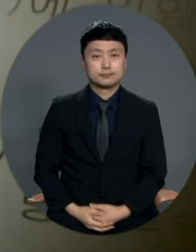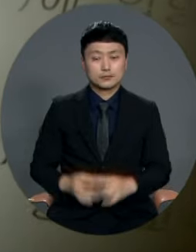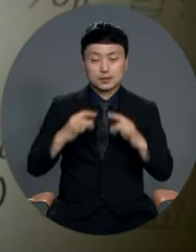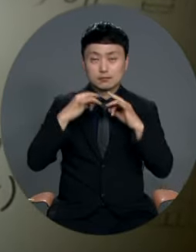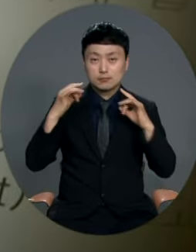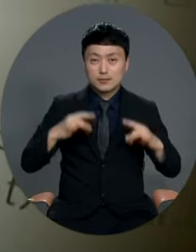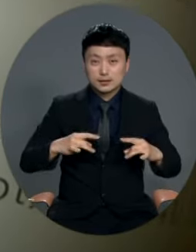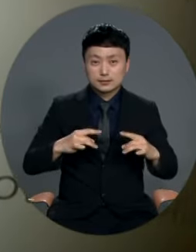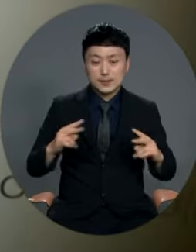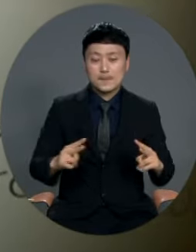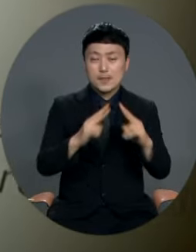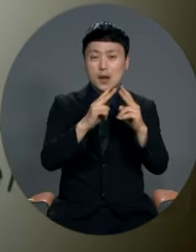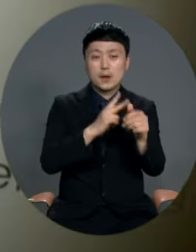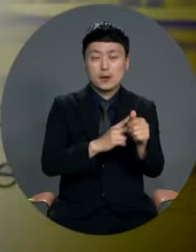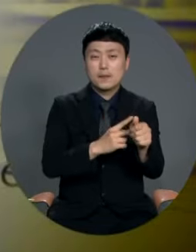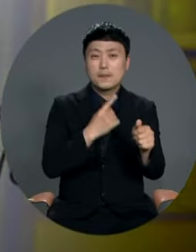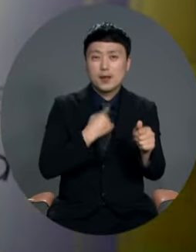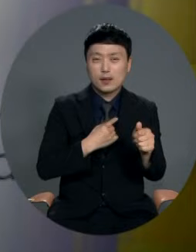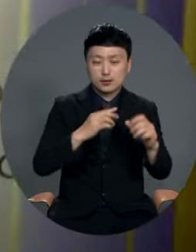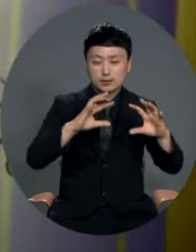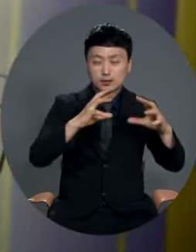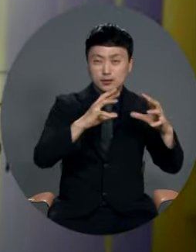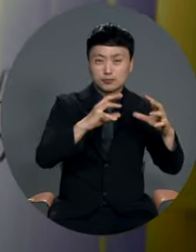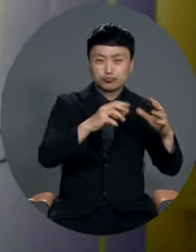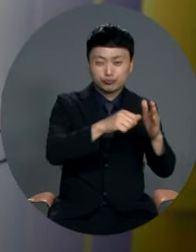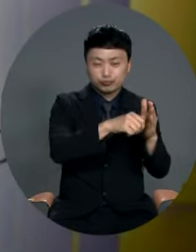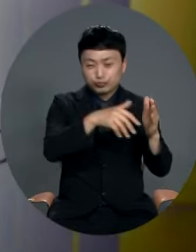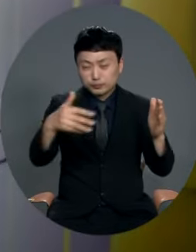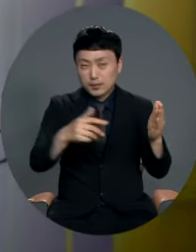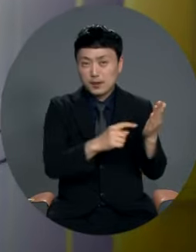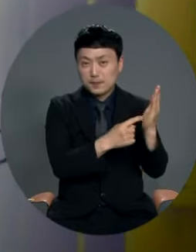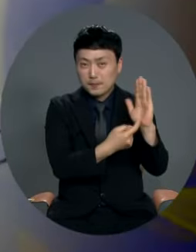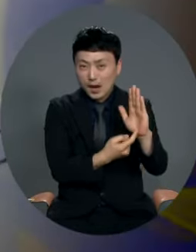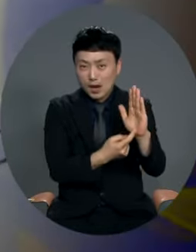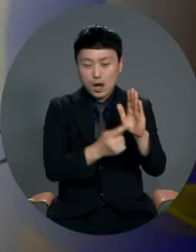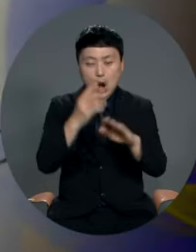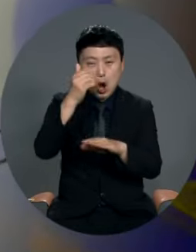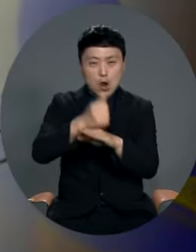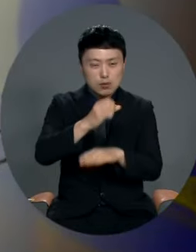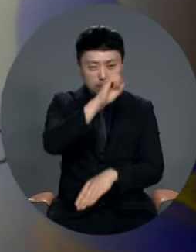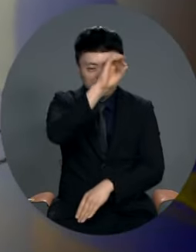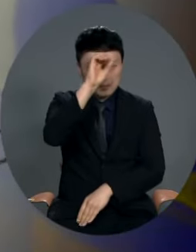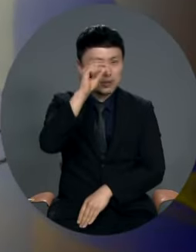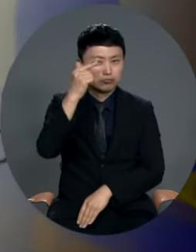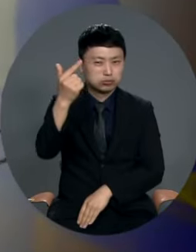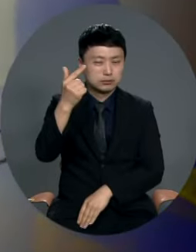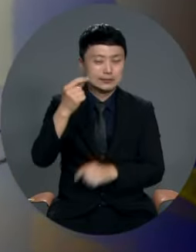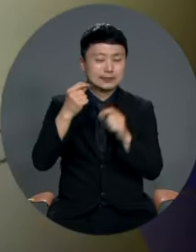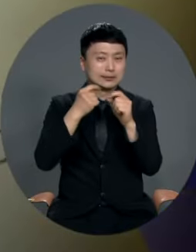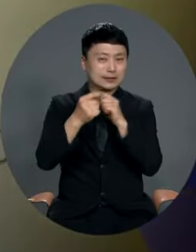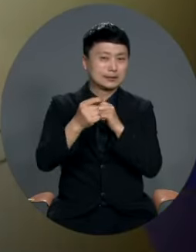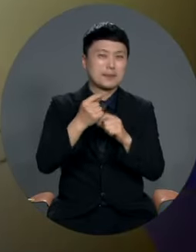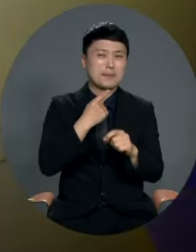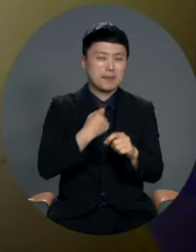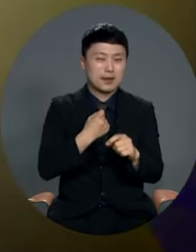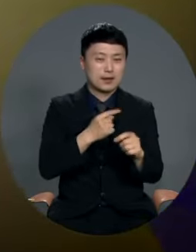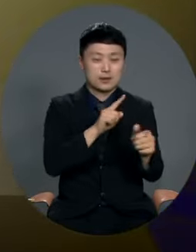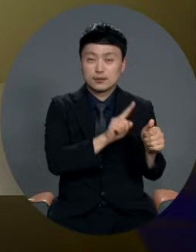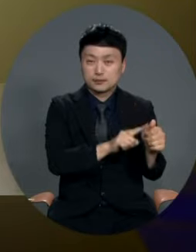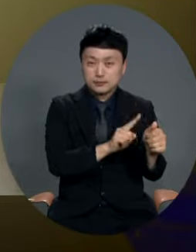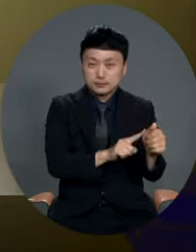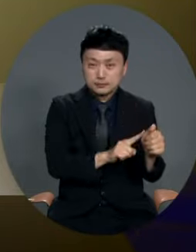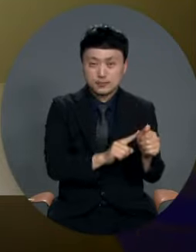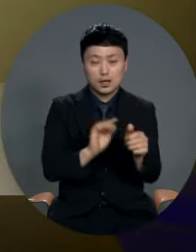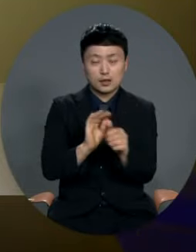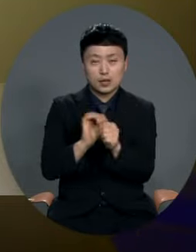그는세계적으로유명한 조각가이자 프랑스파리에서교수로재직했던인물로알려져있었다.하지만 최씨는 사기혐의로6건의범죄전력이있는것으로